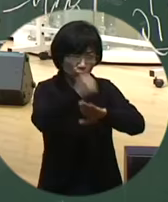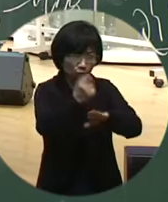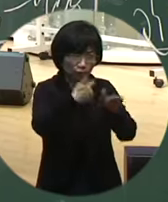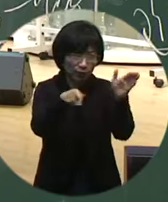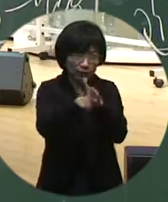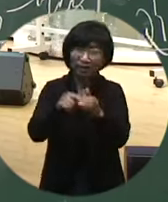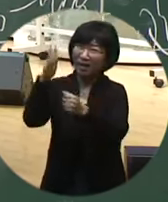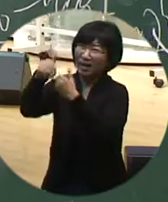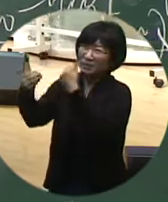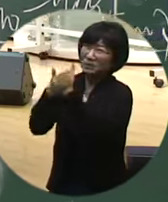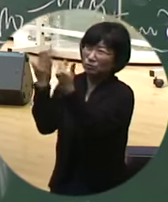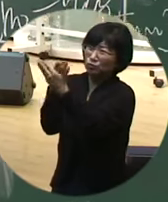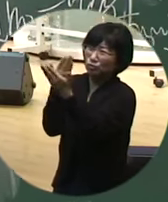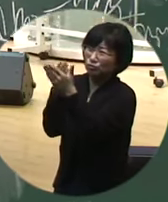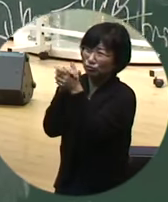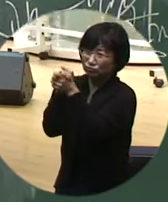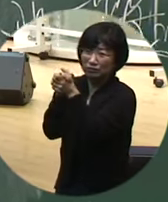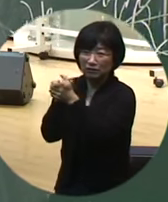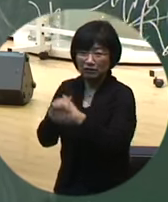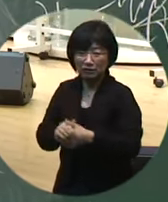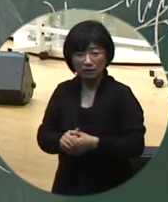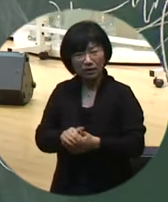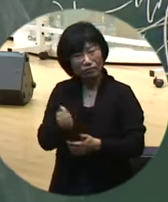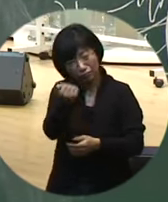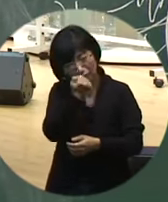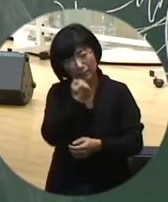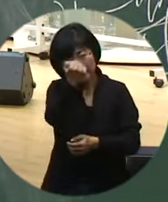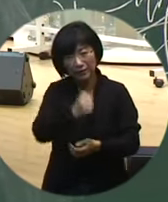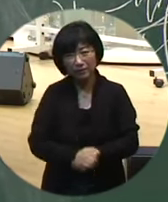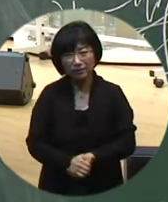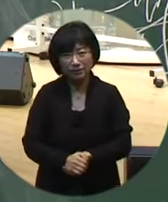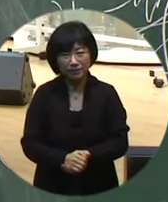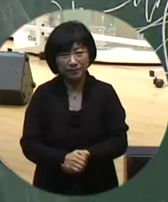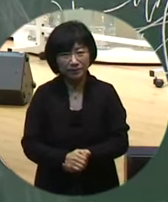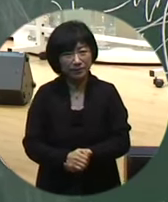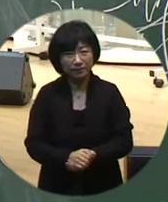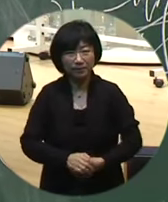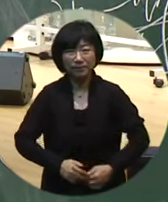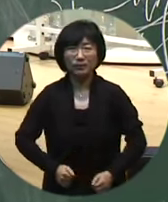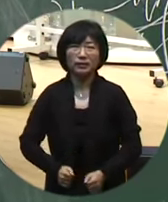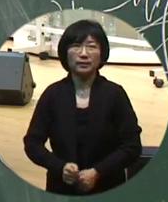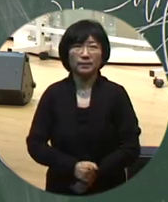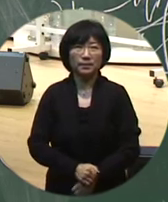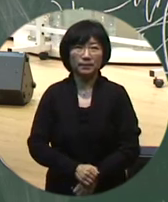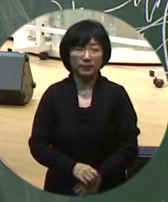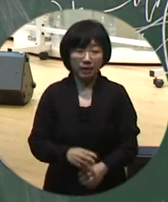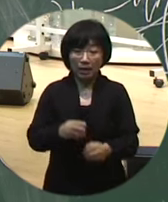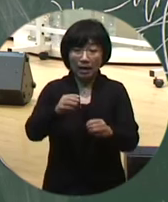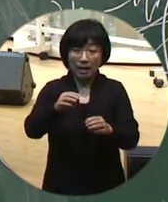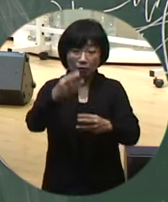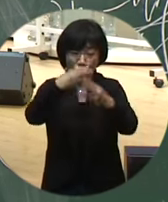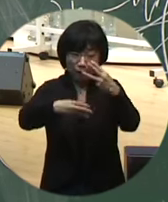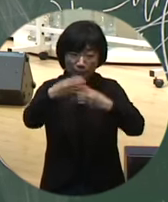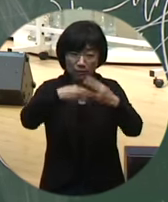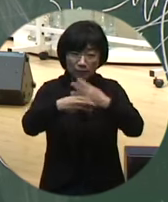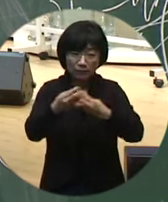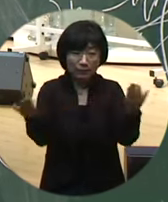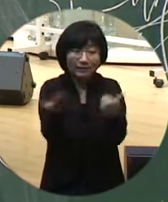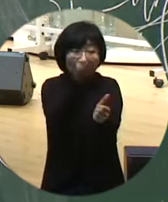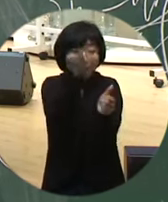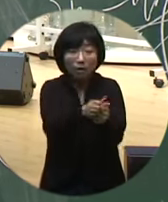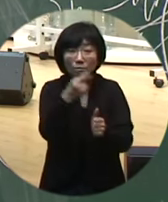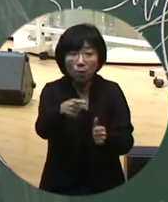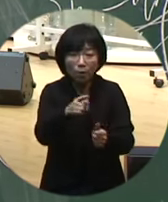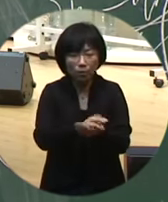God. 그걸 보고 우리는 신앙 좋다고 말하잖아요. And we see that, we see they have good faith. 렘넌트를 앞세워서 문화를 뒤집어라. But now we must raise up the remnants and we